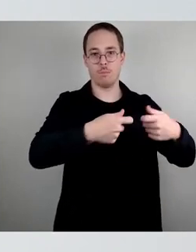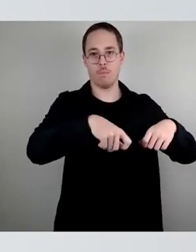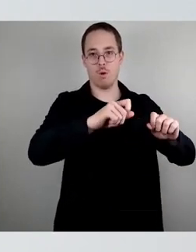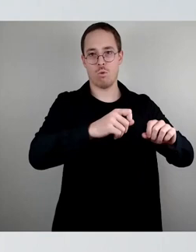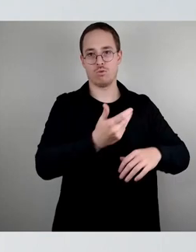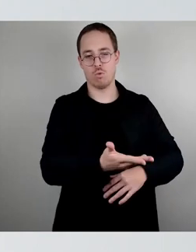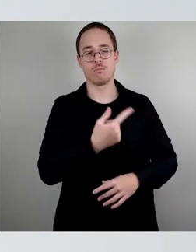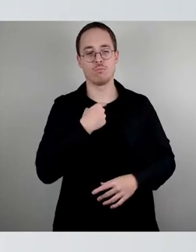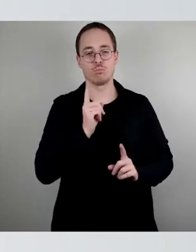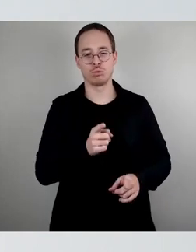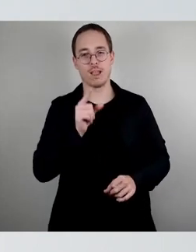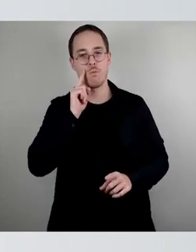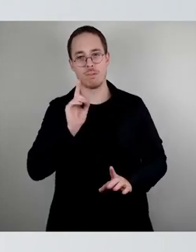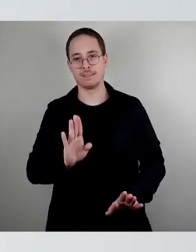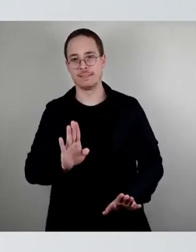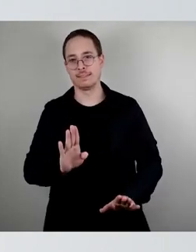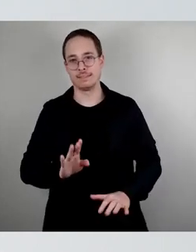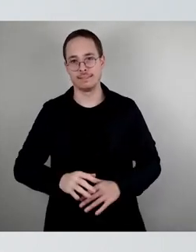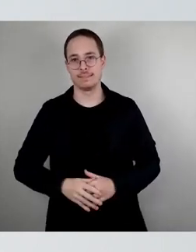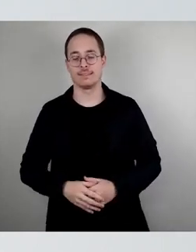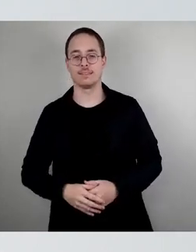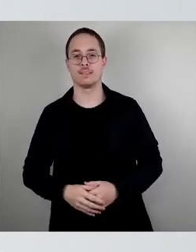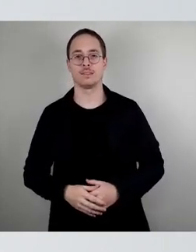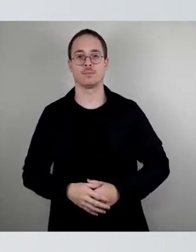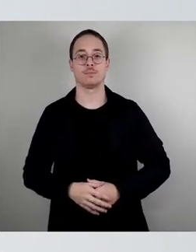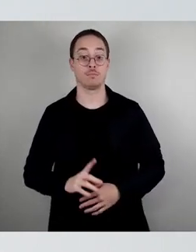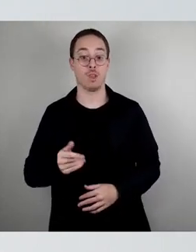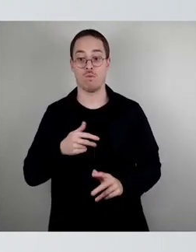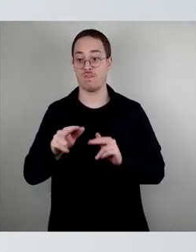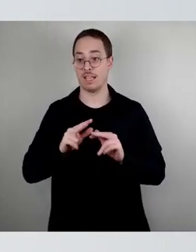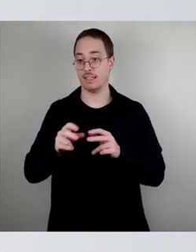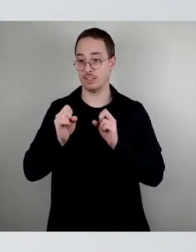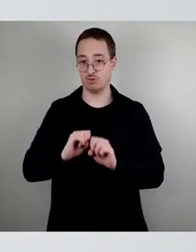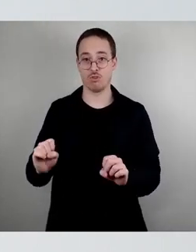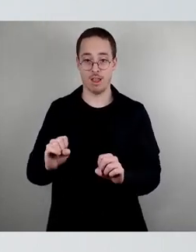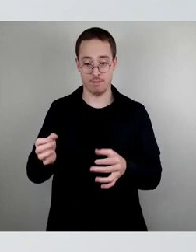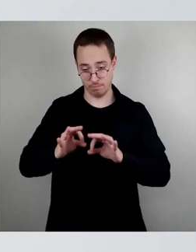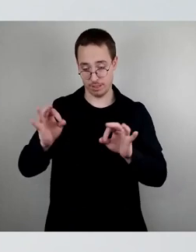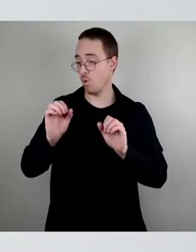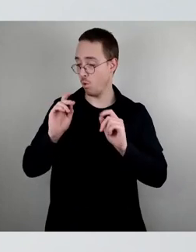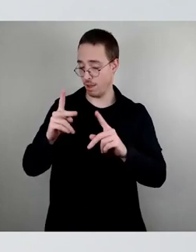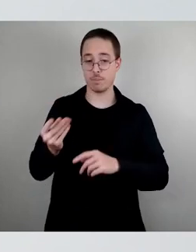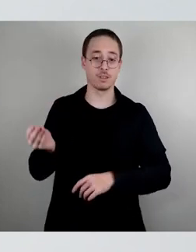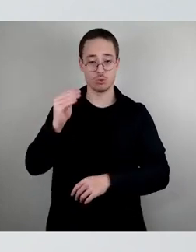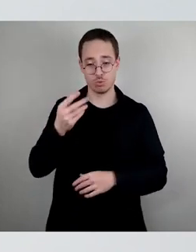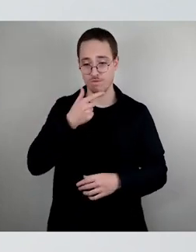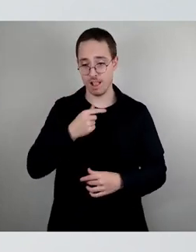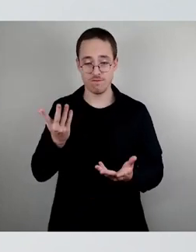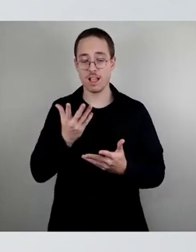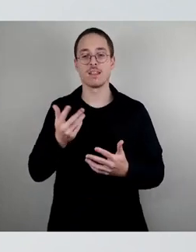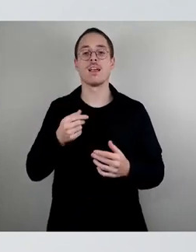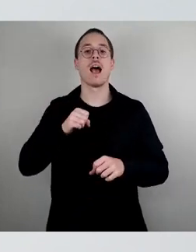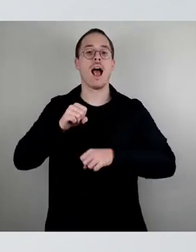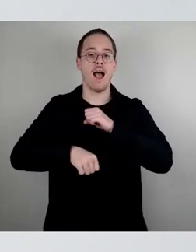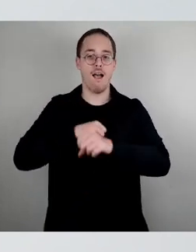Wir wollen nicht nur die Verkehrssicherheit verbessern, weil das ist ja am Ullersdorfer Platz auch ein Unfallschwerpunkt. Wir setzen das Radverkehrskonzept mit der Planung